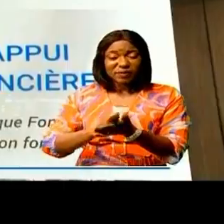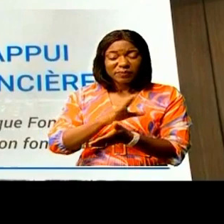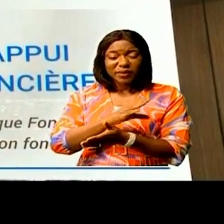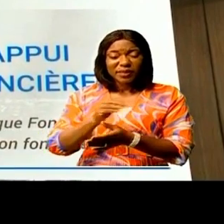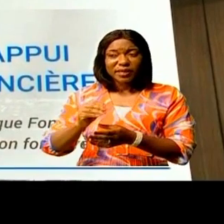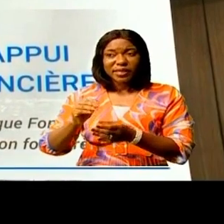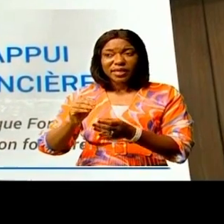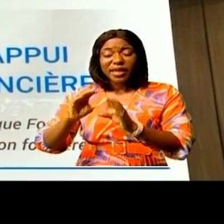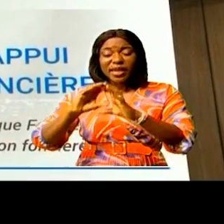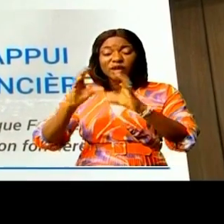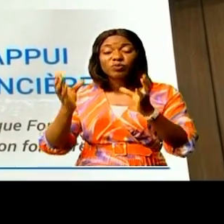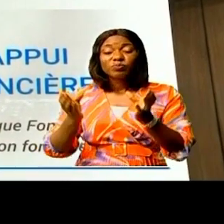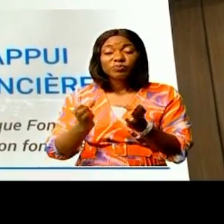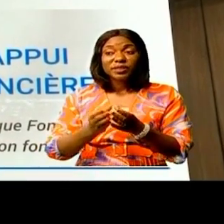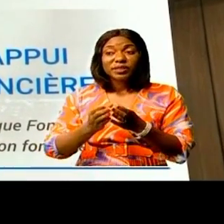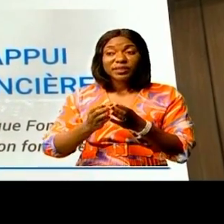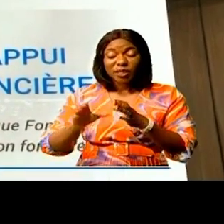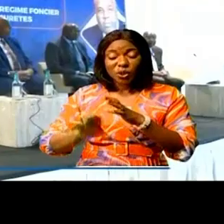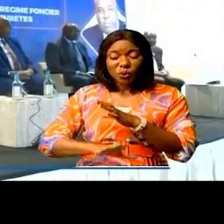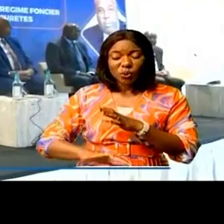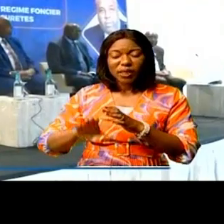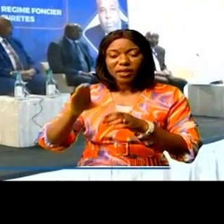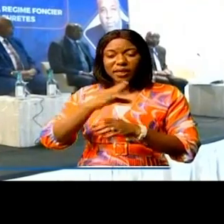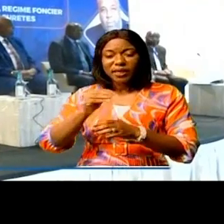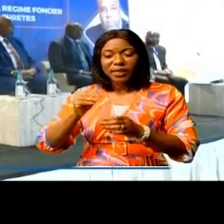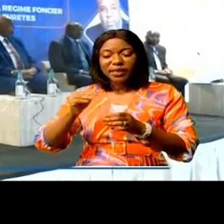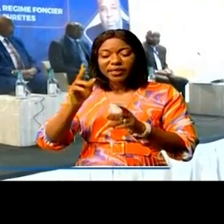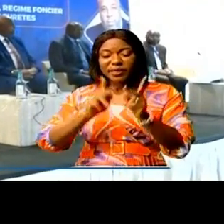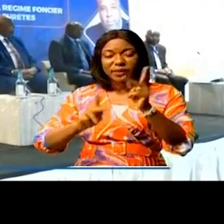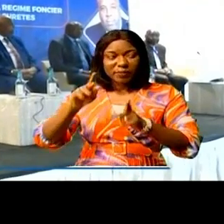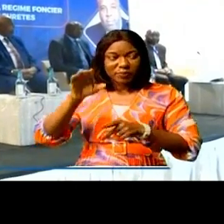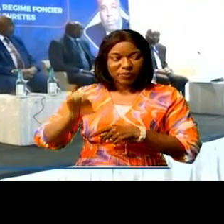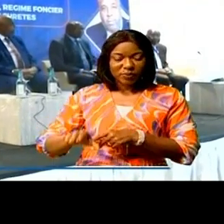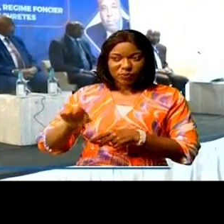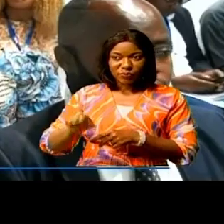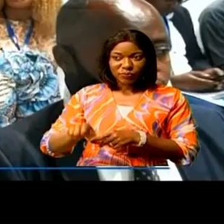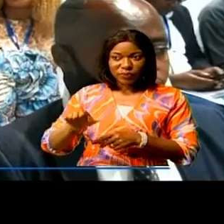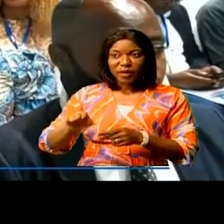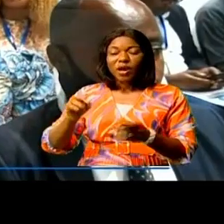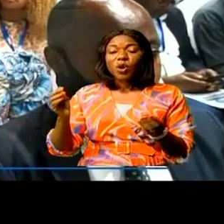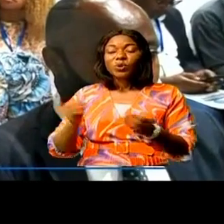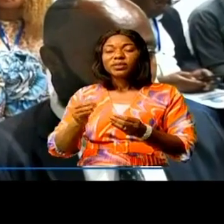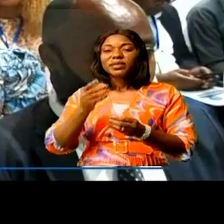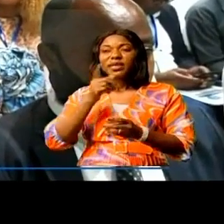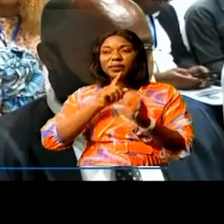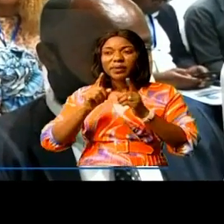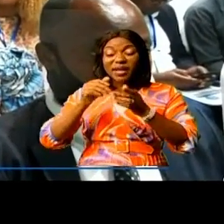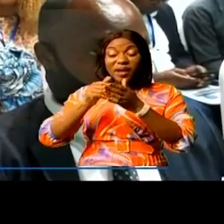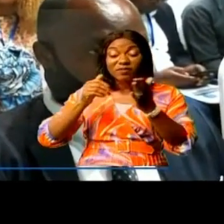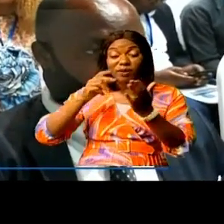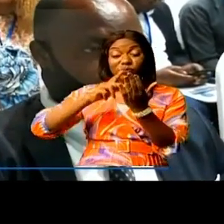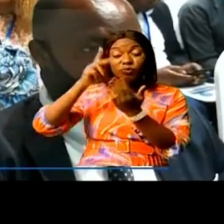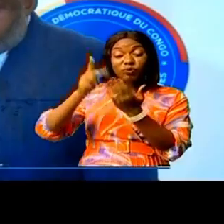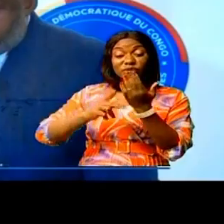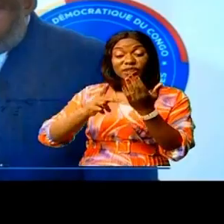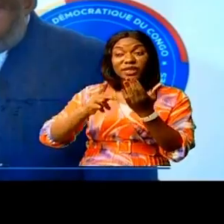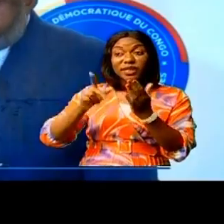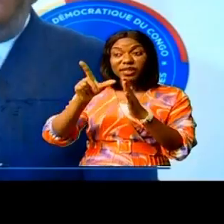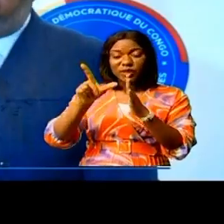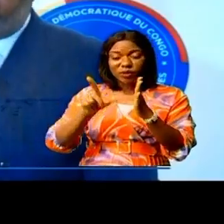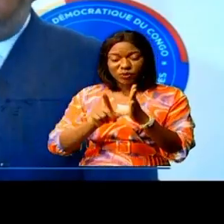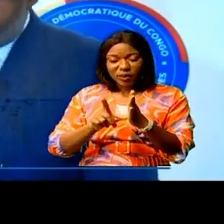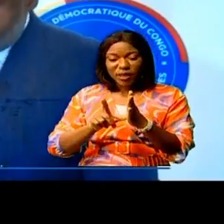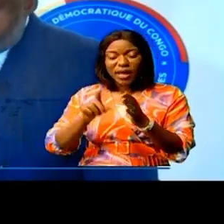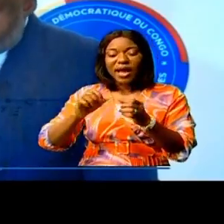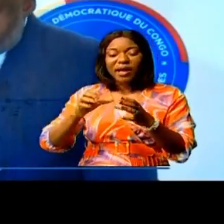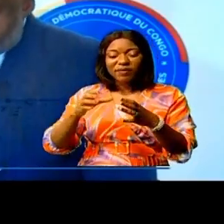à l'atelier national de validation de l'avant-projet de loi sur les fonciers. Ceci avec l'appui des RRI que les femmes